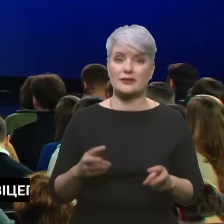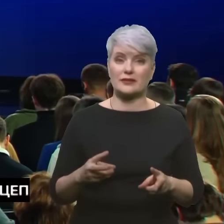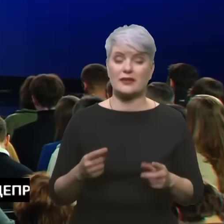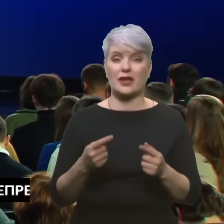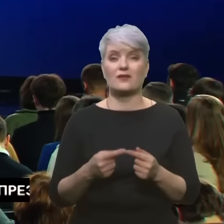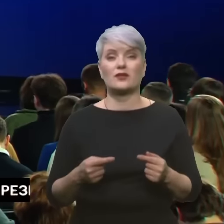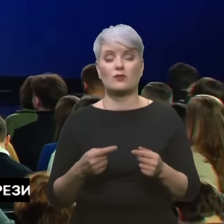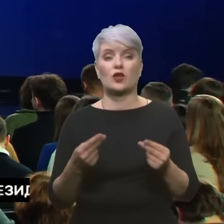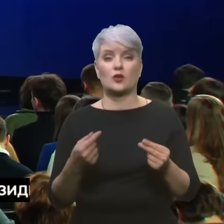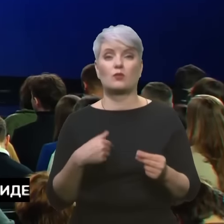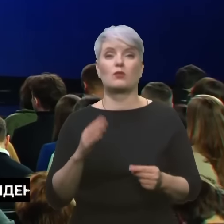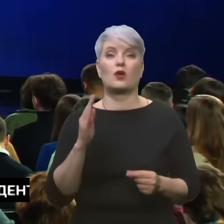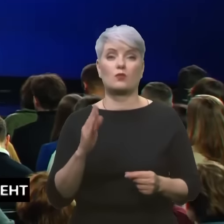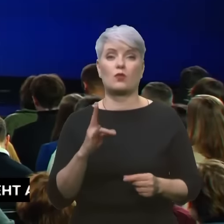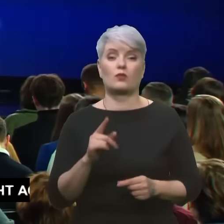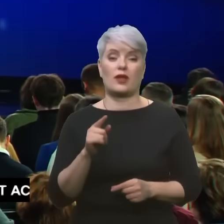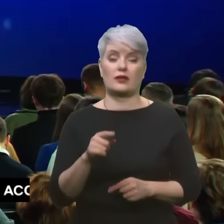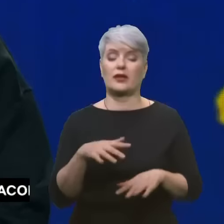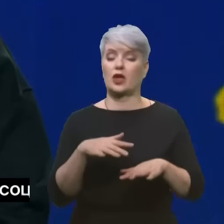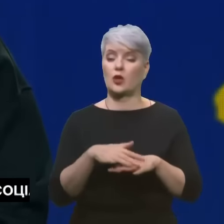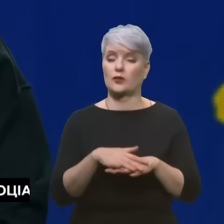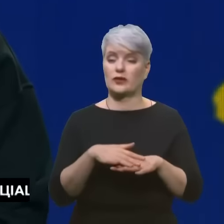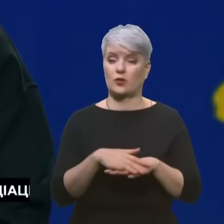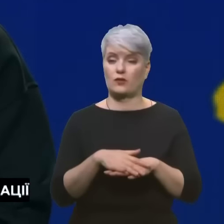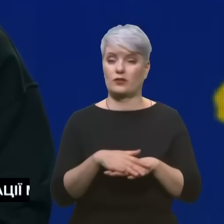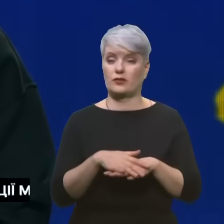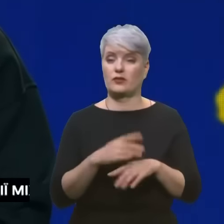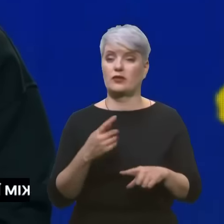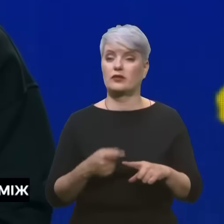відповідні суми, ми будемо на них розраховувати. Це